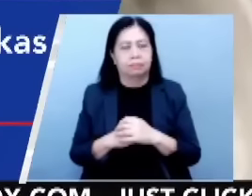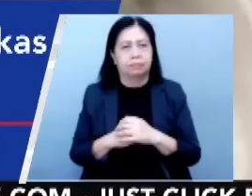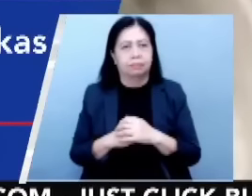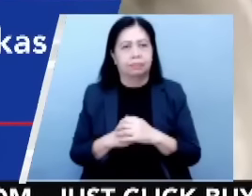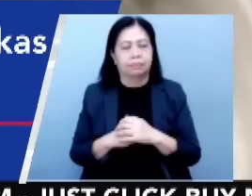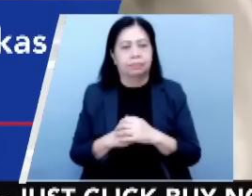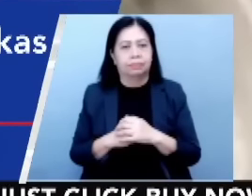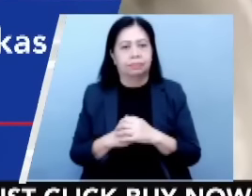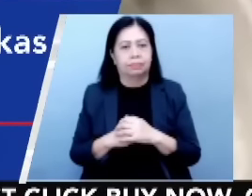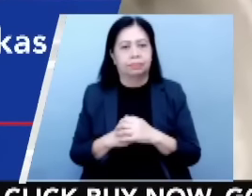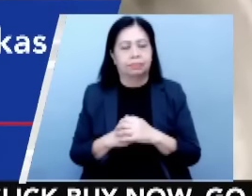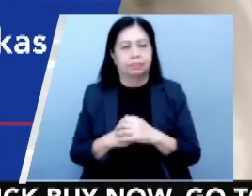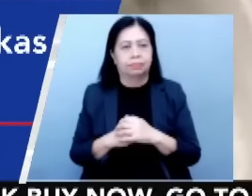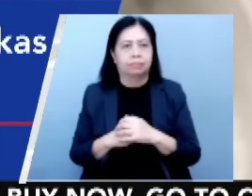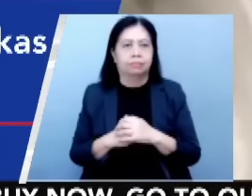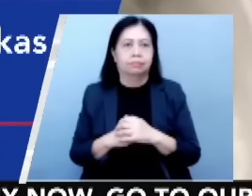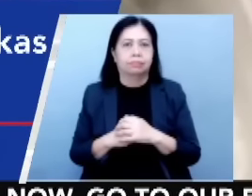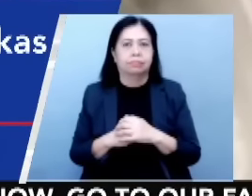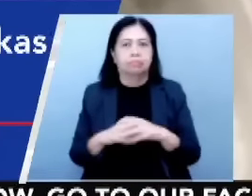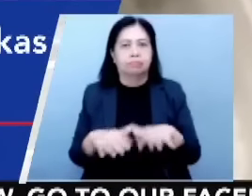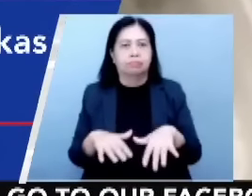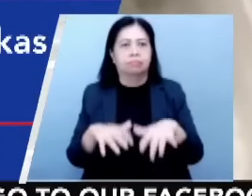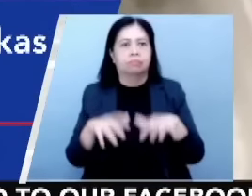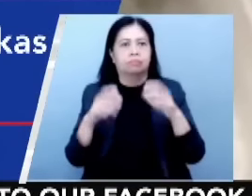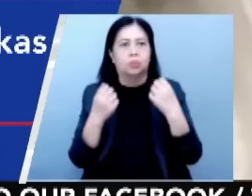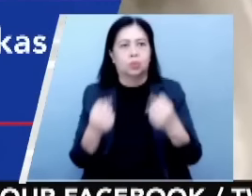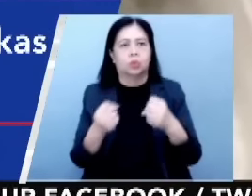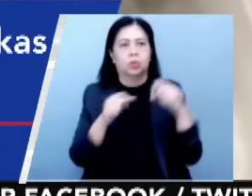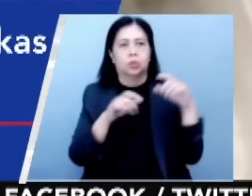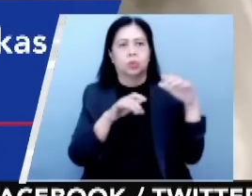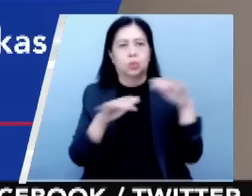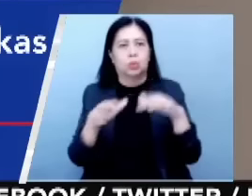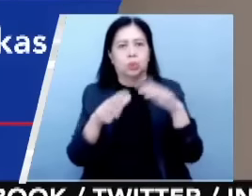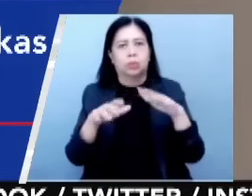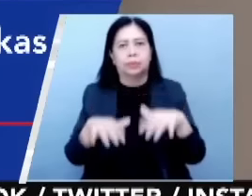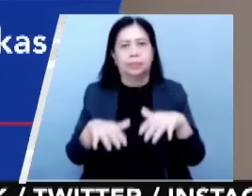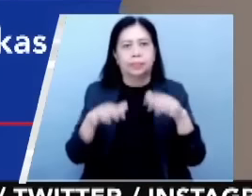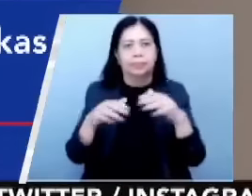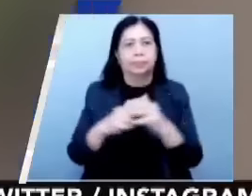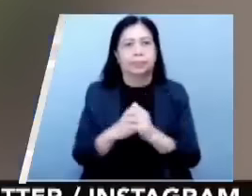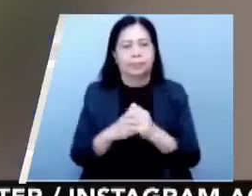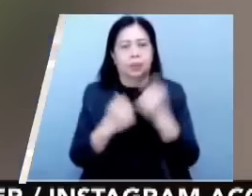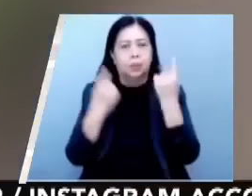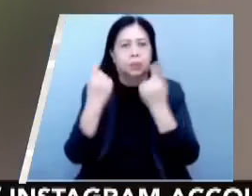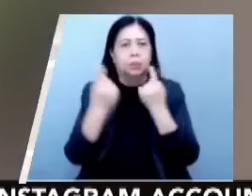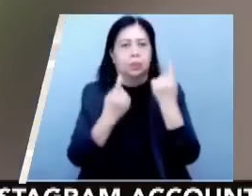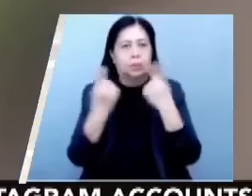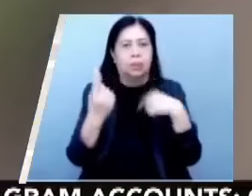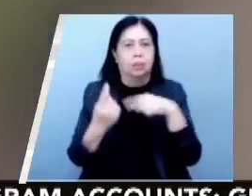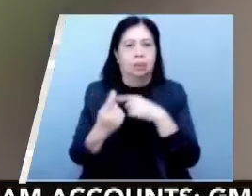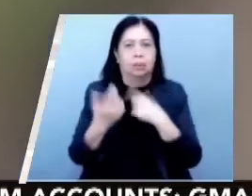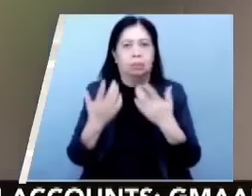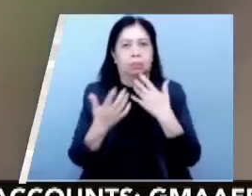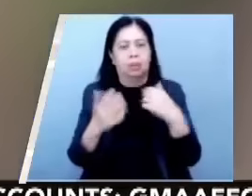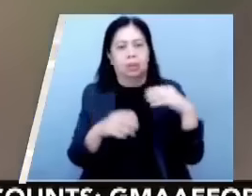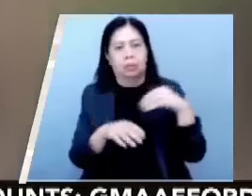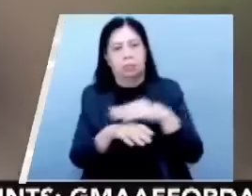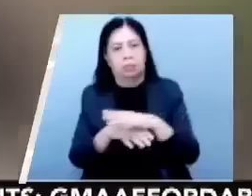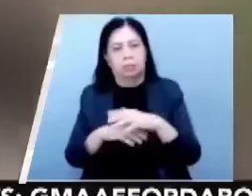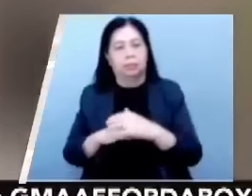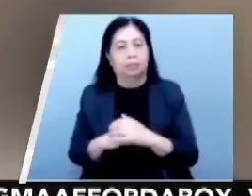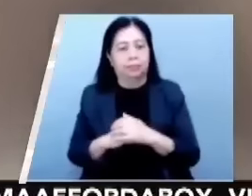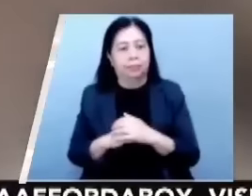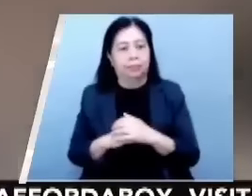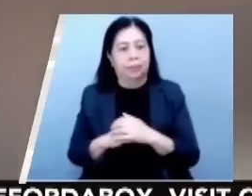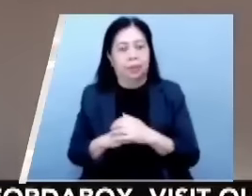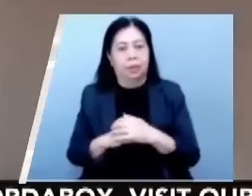akong yun na basig magkasaka yun inoon, basig. Sa Tagum City sa Davao del Norte, gumuho ang portion ng main